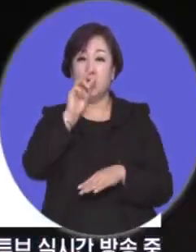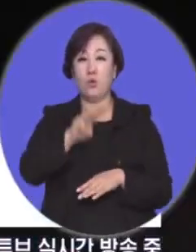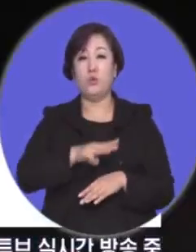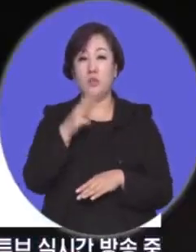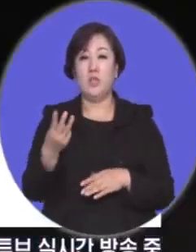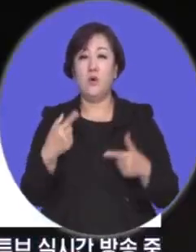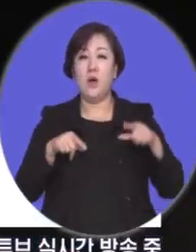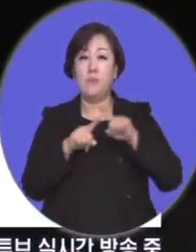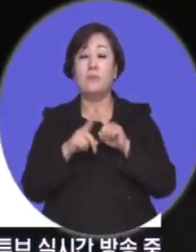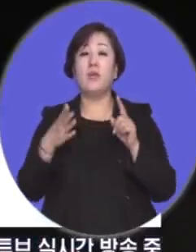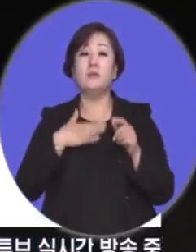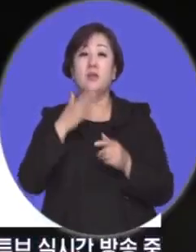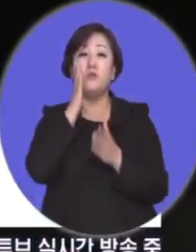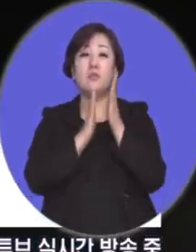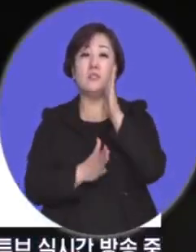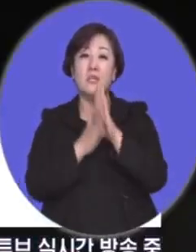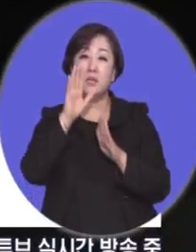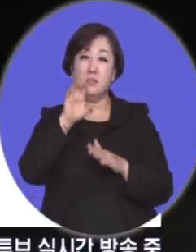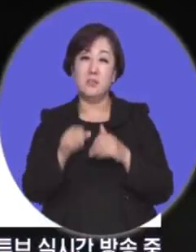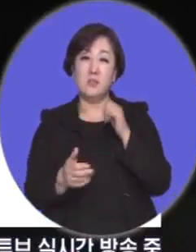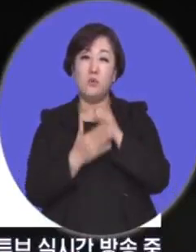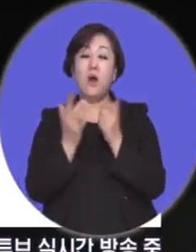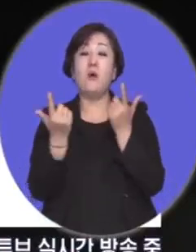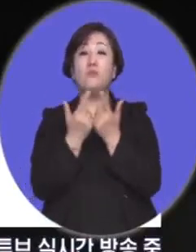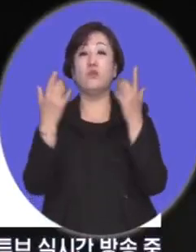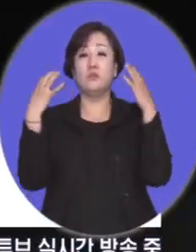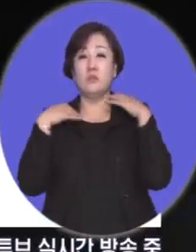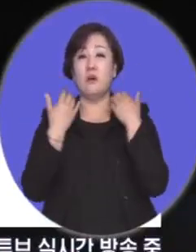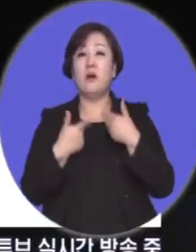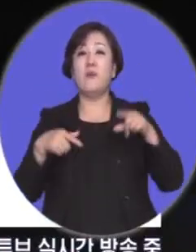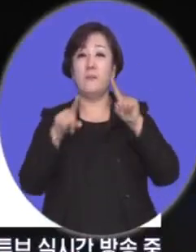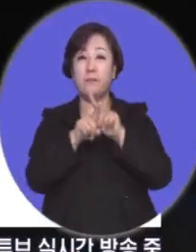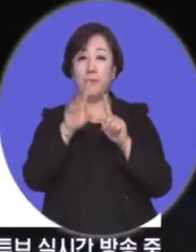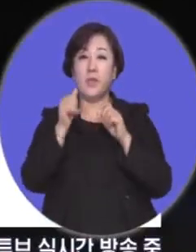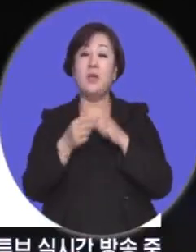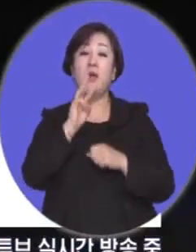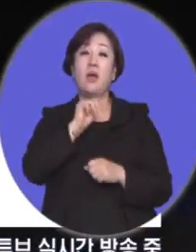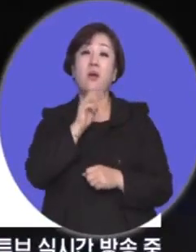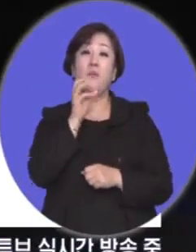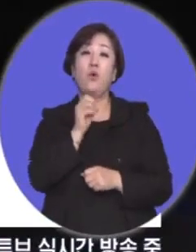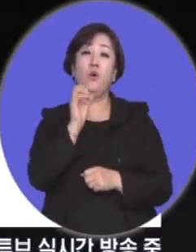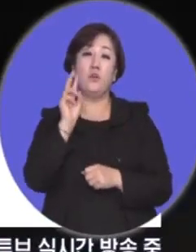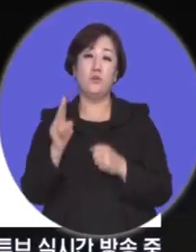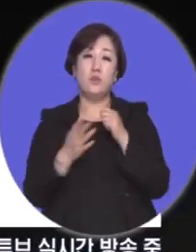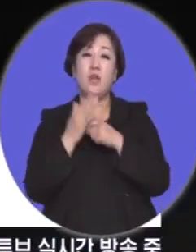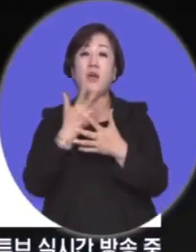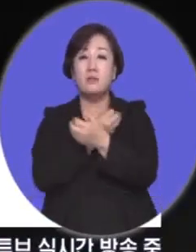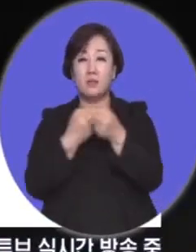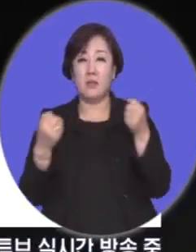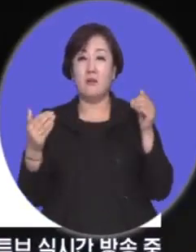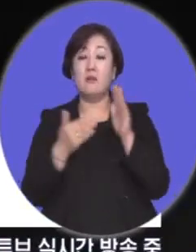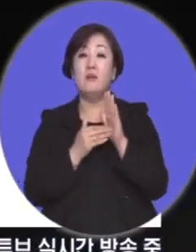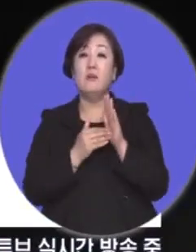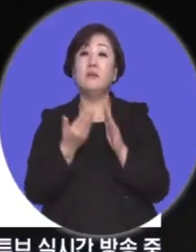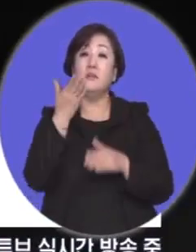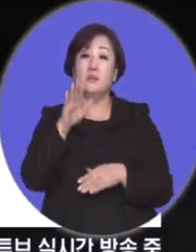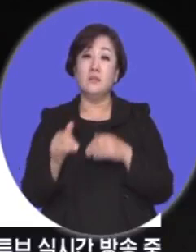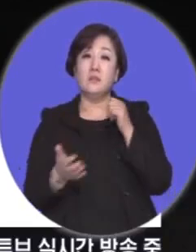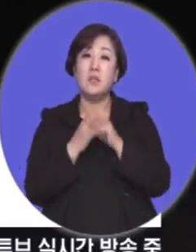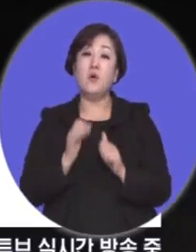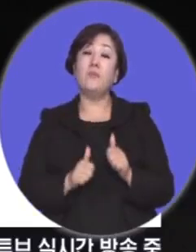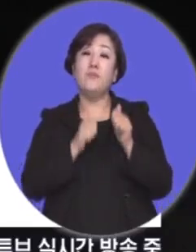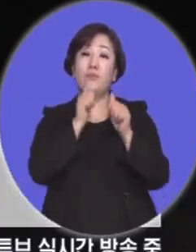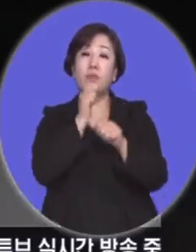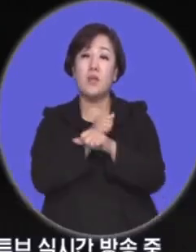롯데측과 저희 울산시 북구청하고 해서 MOU 계약을 체결한 네. 바가 있습니다. 그 계약 체결에